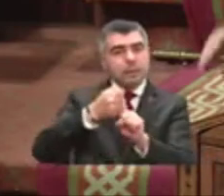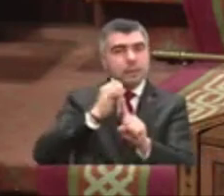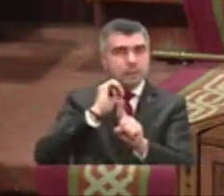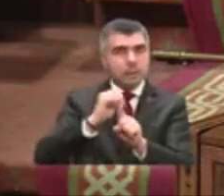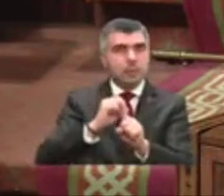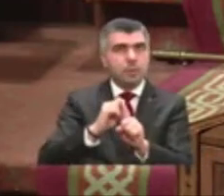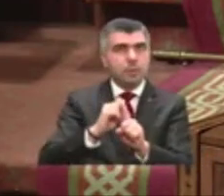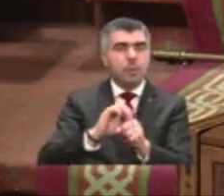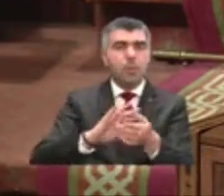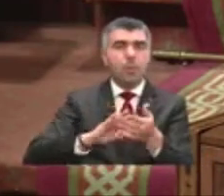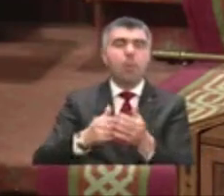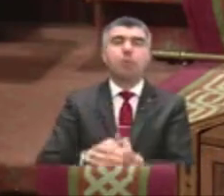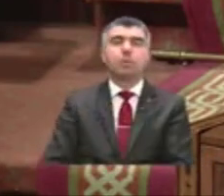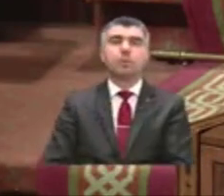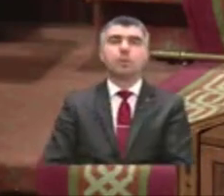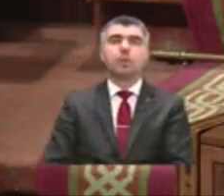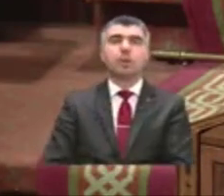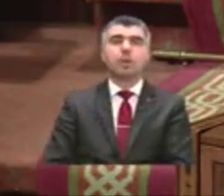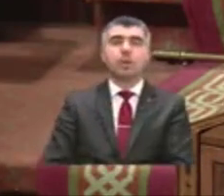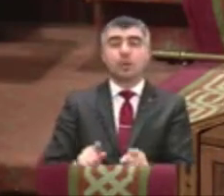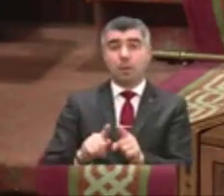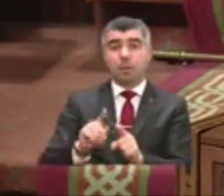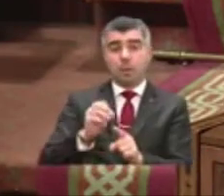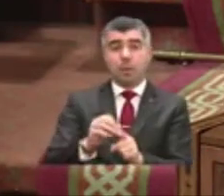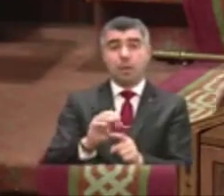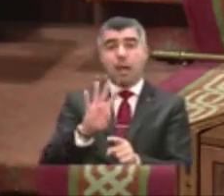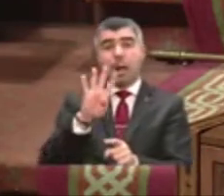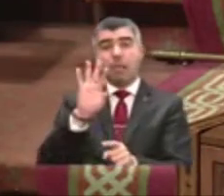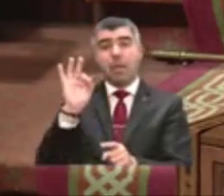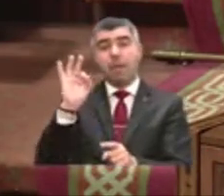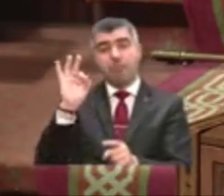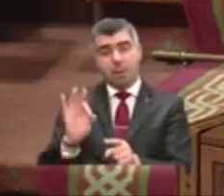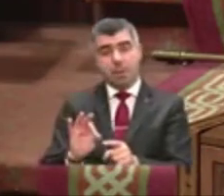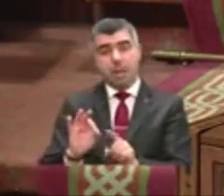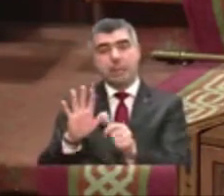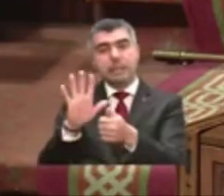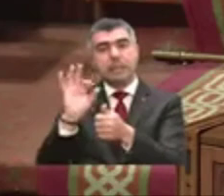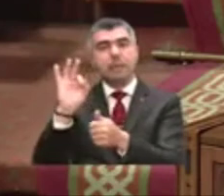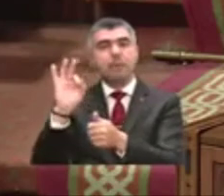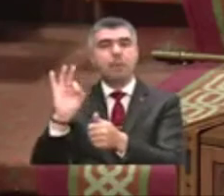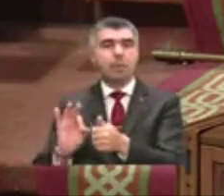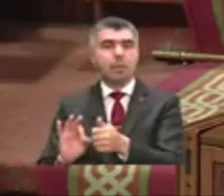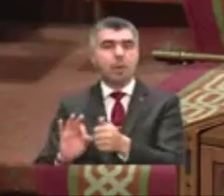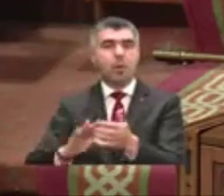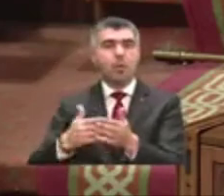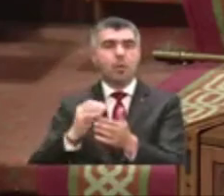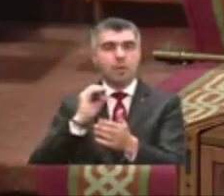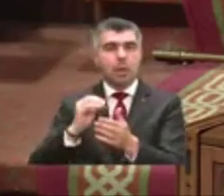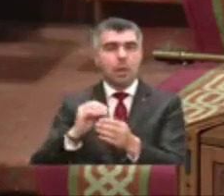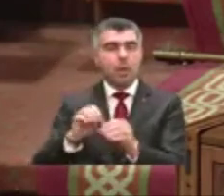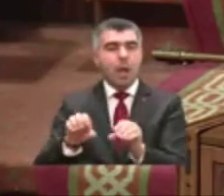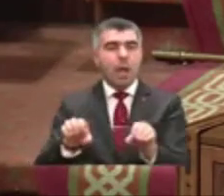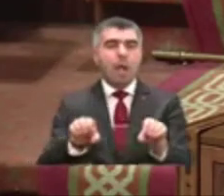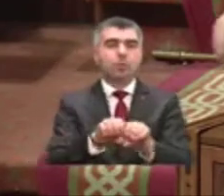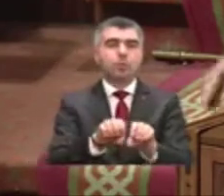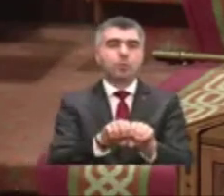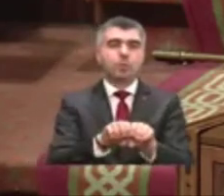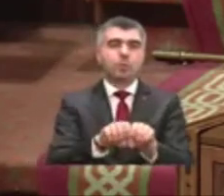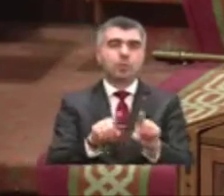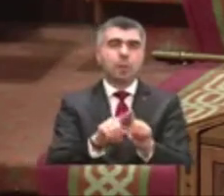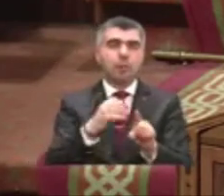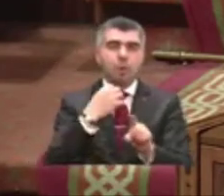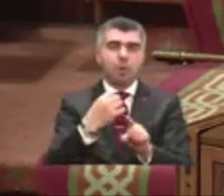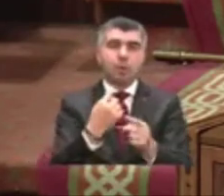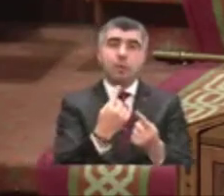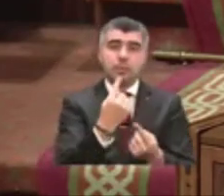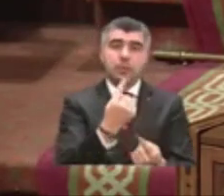نقول نقطة وهو أنه عندنا 40% إلى 60% ديال الماء تتمشي غير في القنوات، أنهم تيسيلوا، وبالتالي عندنا